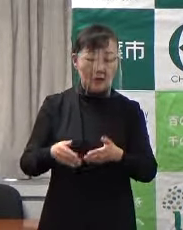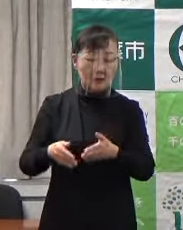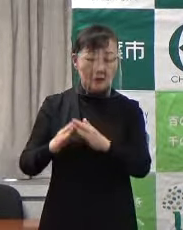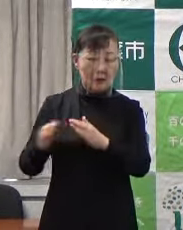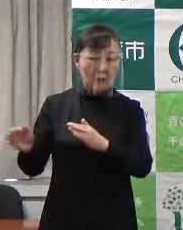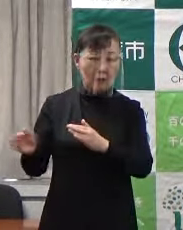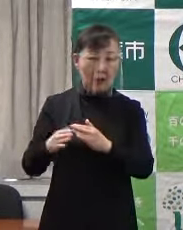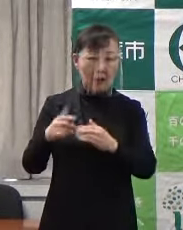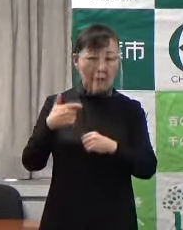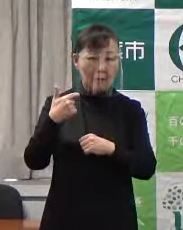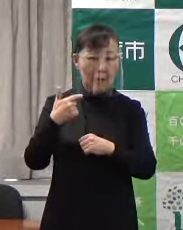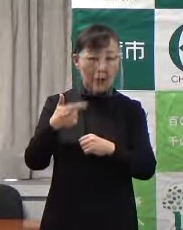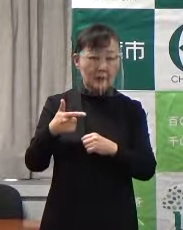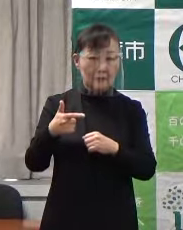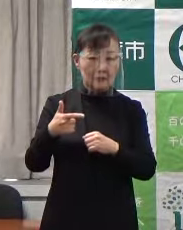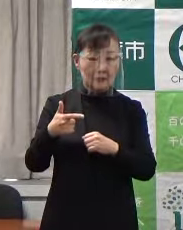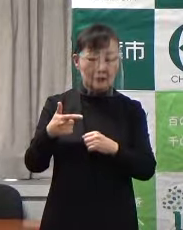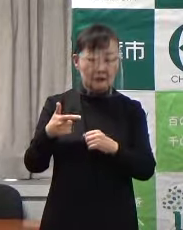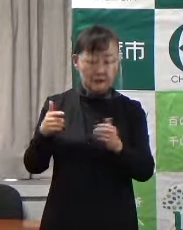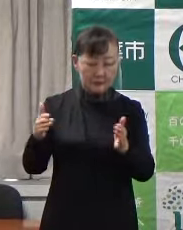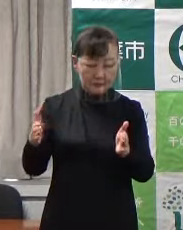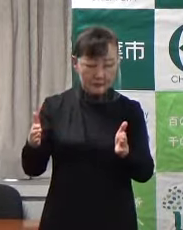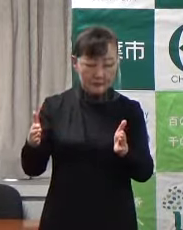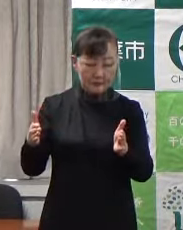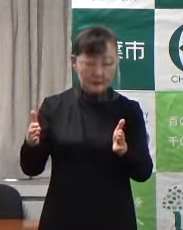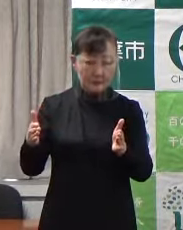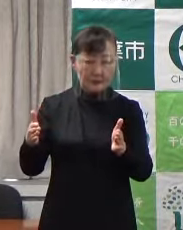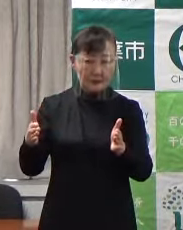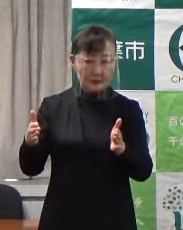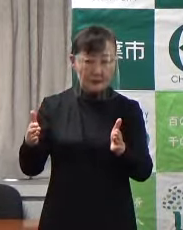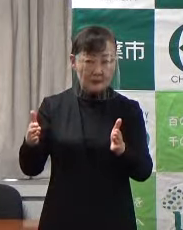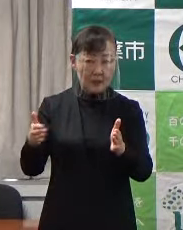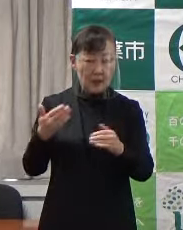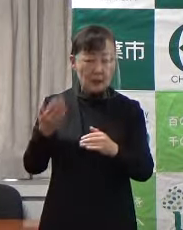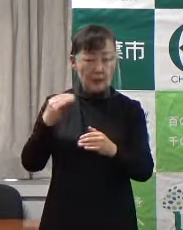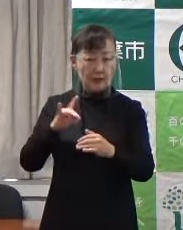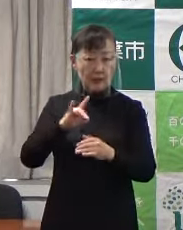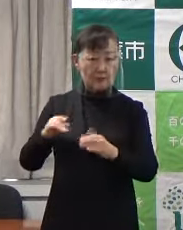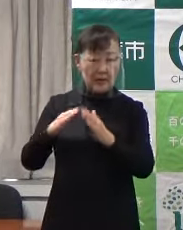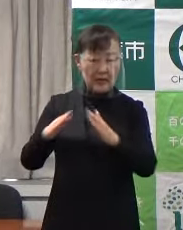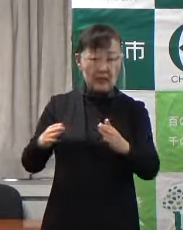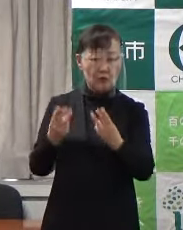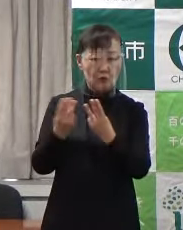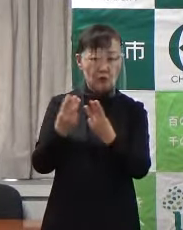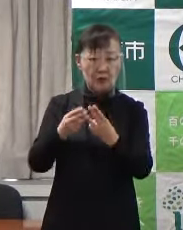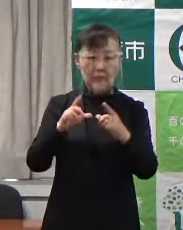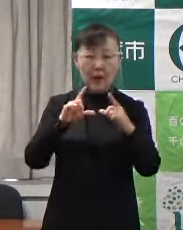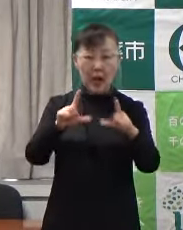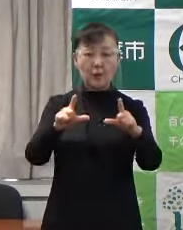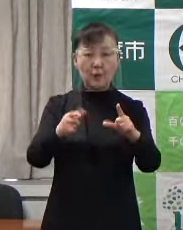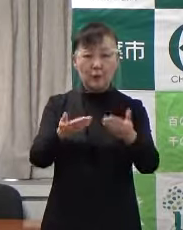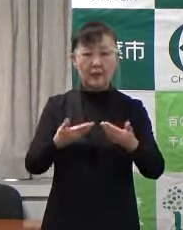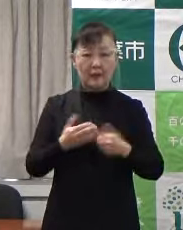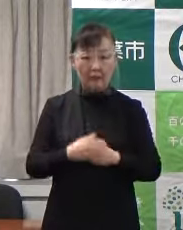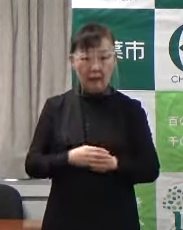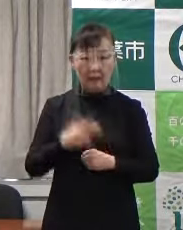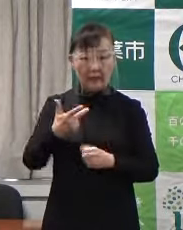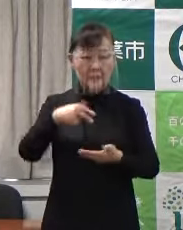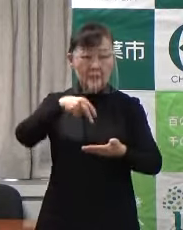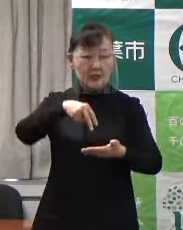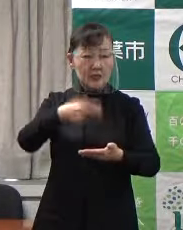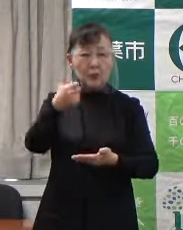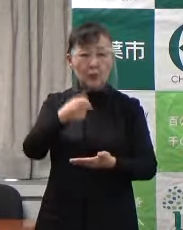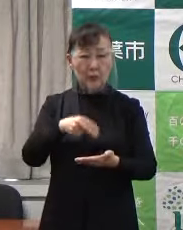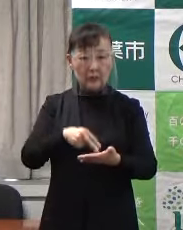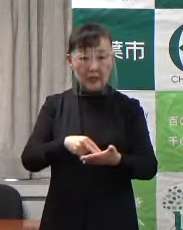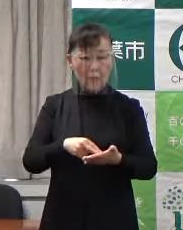年経ちまして、ちょっと経ちすぎちゃったんですが、この間の議会でもいろんな数字は発表いただいてるんですけど、市長として手応え